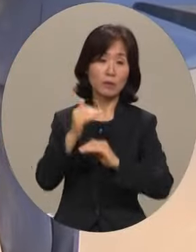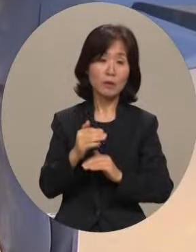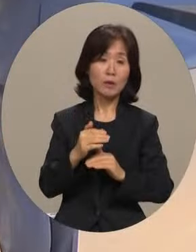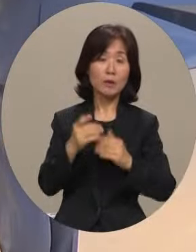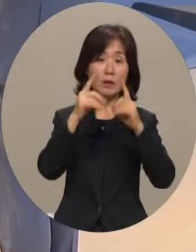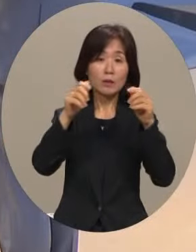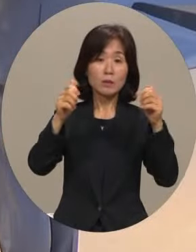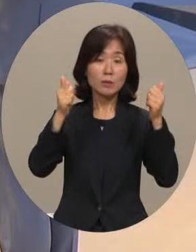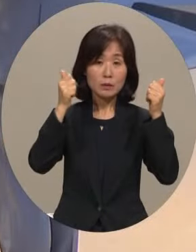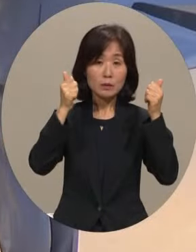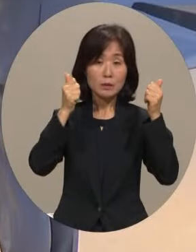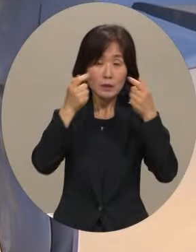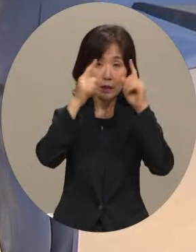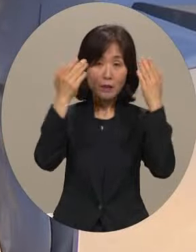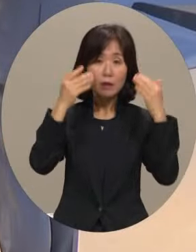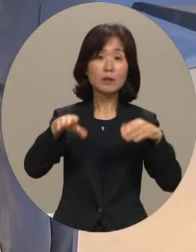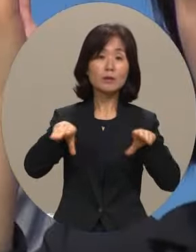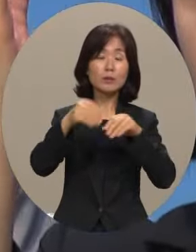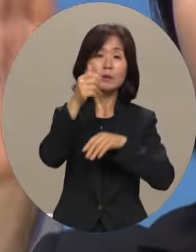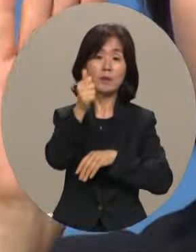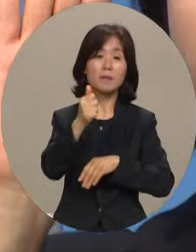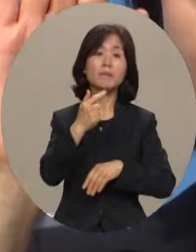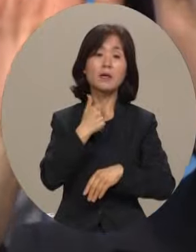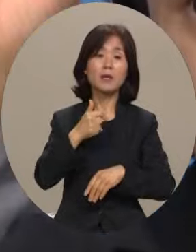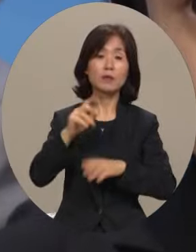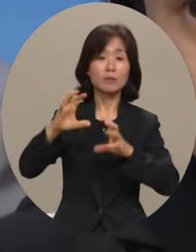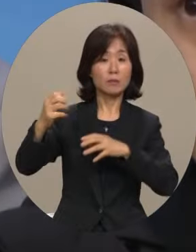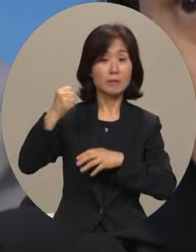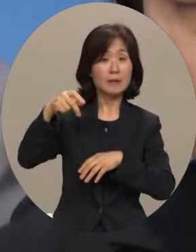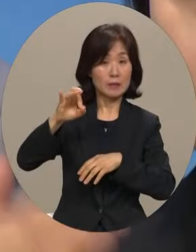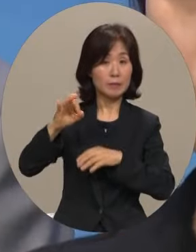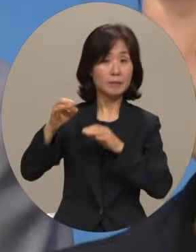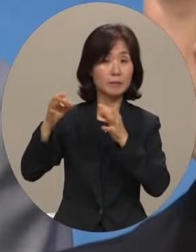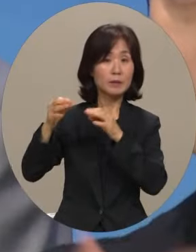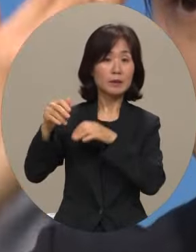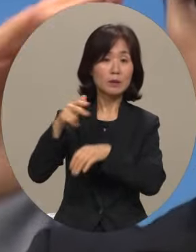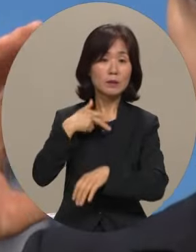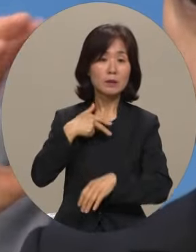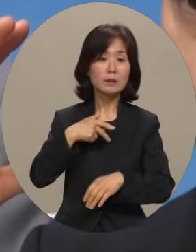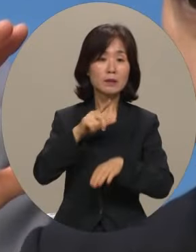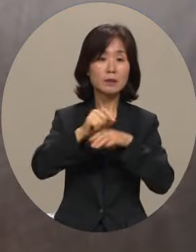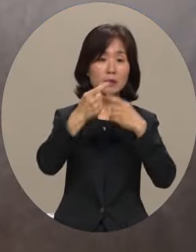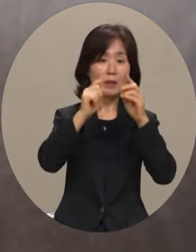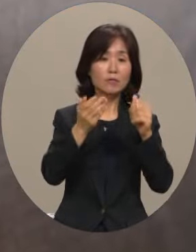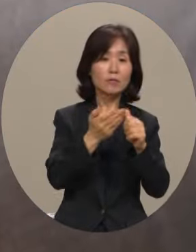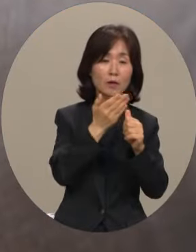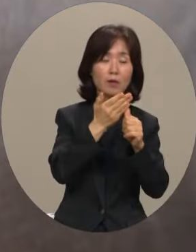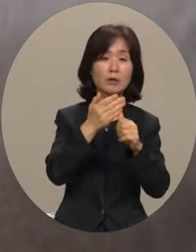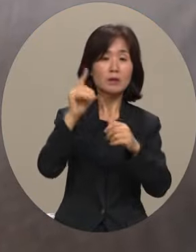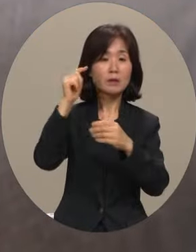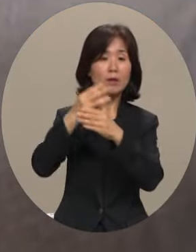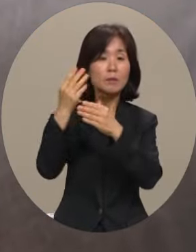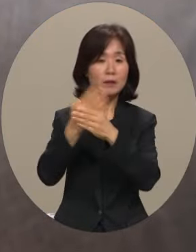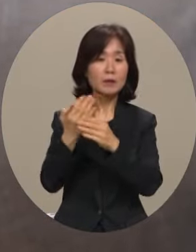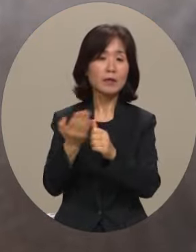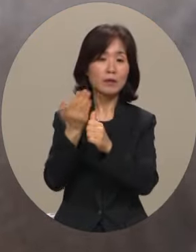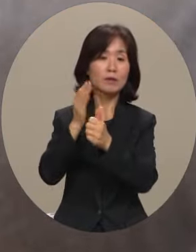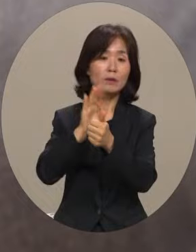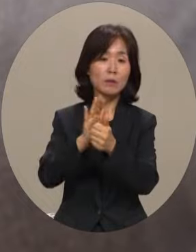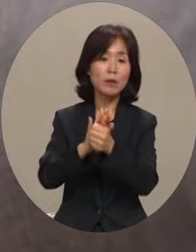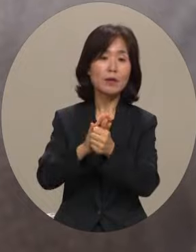출신으로 국회에 입성한 국민의힘 김대식 의원은 지방대 육성과 석박사 인재 배출 지원, 산학협력 강화 방안을 묶어